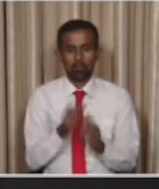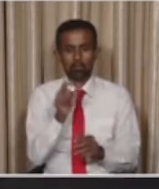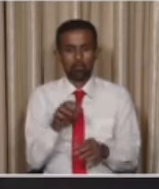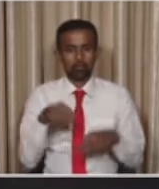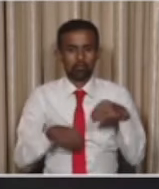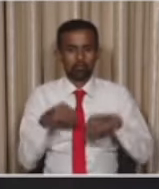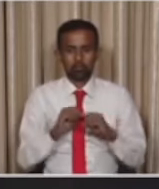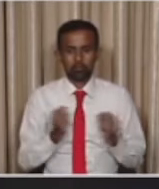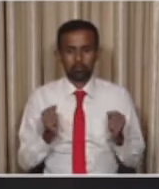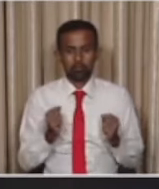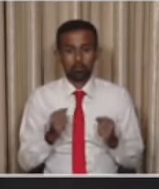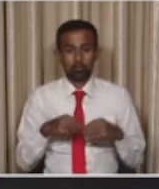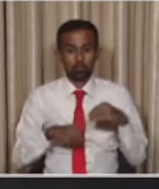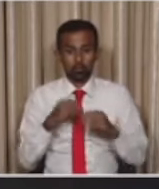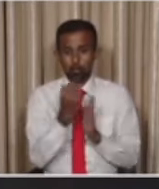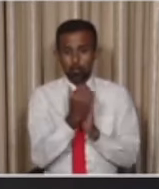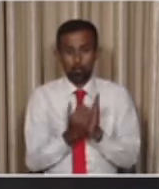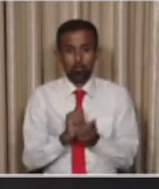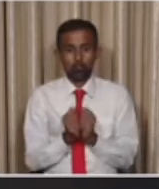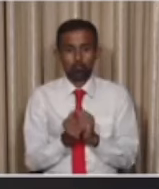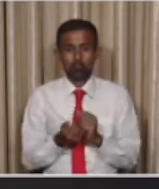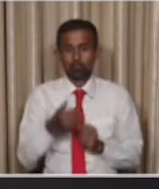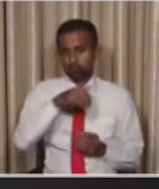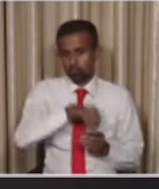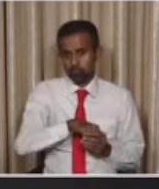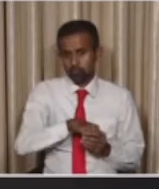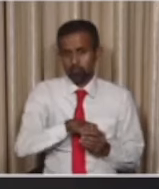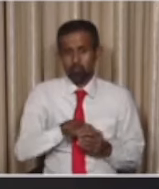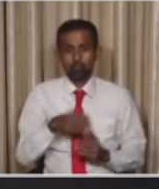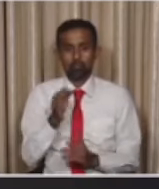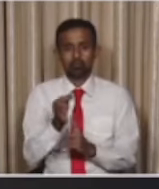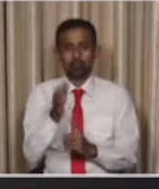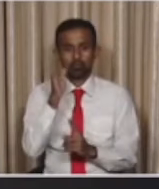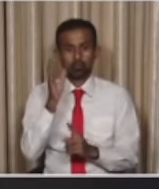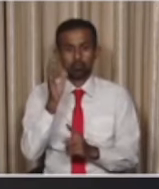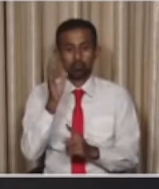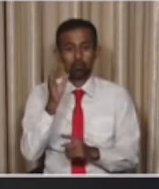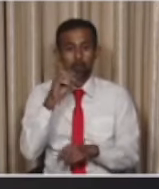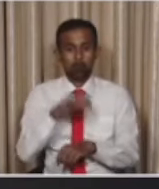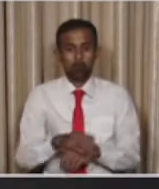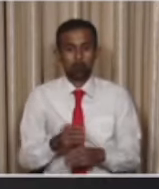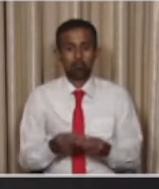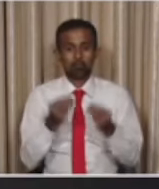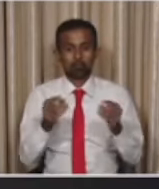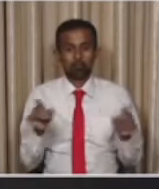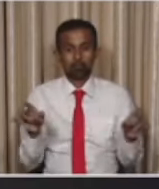නෙවෙයි අර ව්‍යවස්ථාව වෙනස් වීම හරහා තමයි විධායක ජනාධිපති ක්‍රමයේ හඳුන්වා දීමත් එක්ක